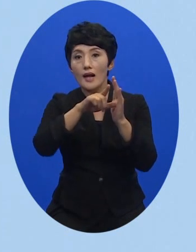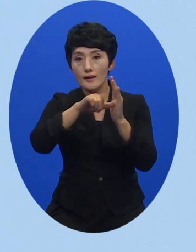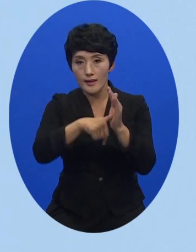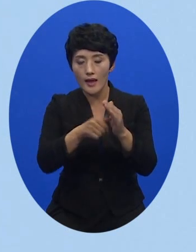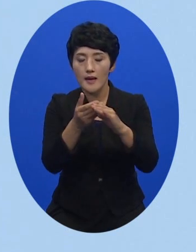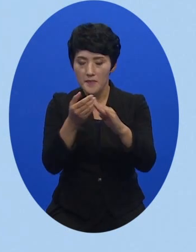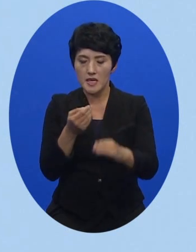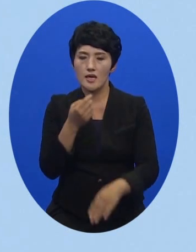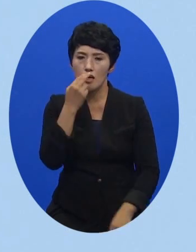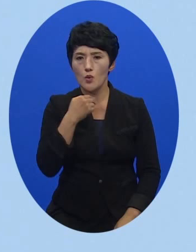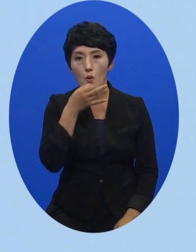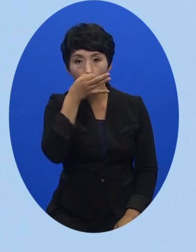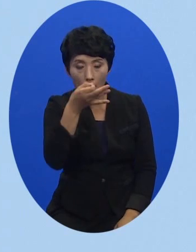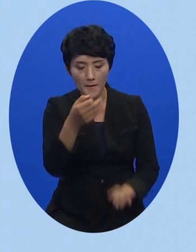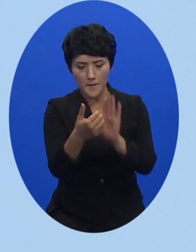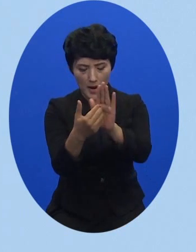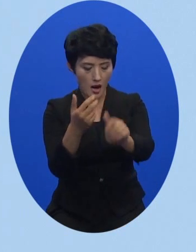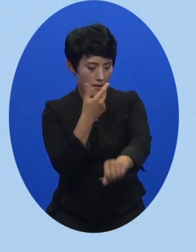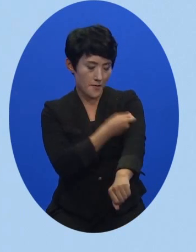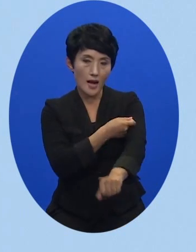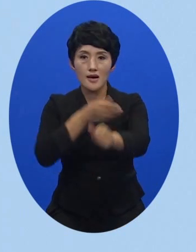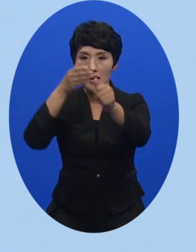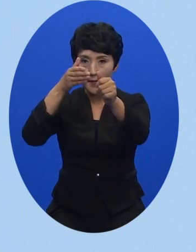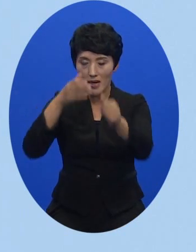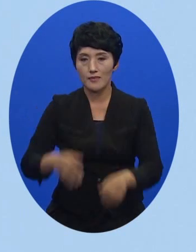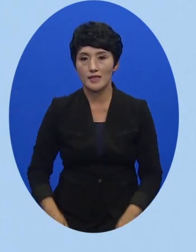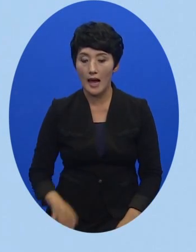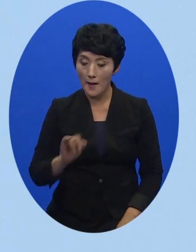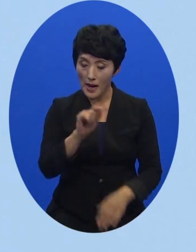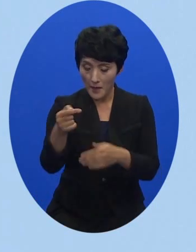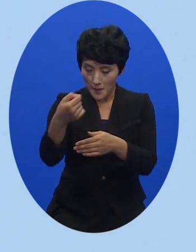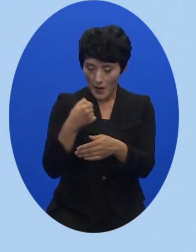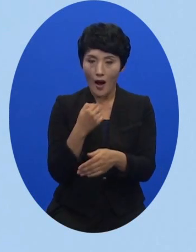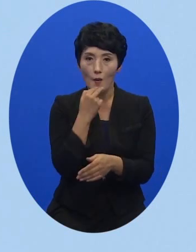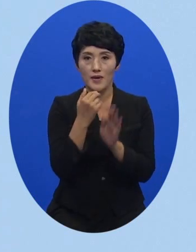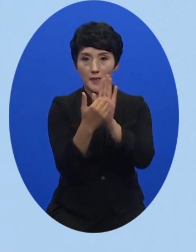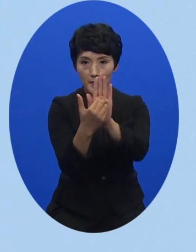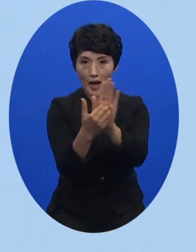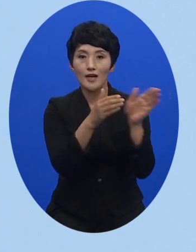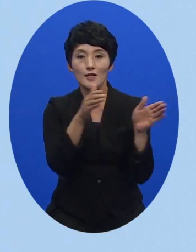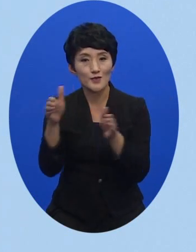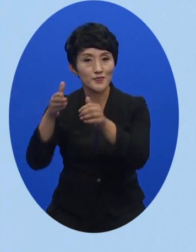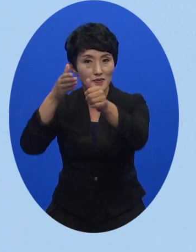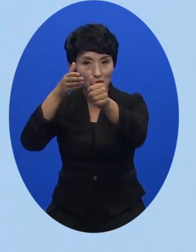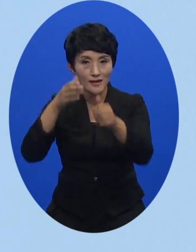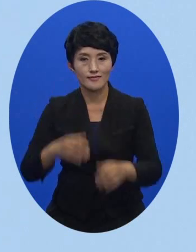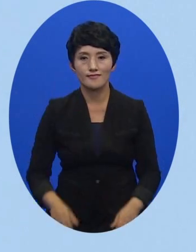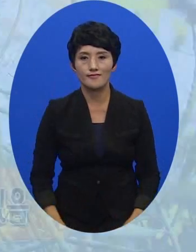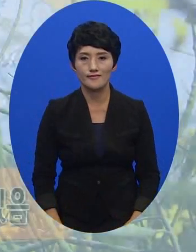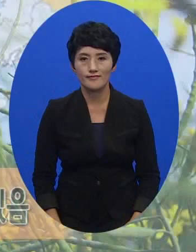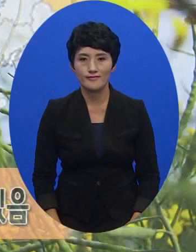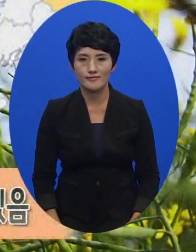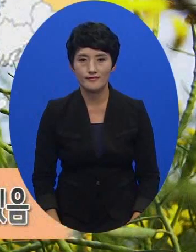접종을 해야 합니다 언젠가는 만날 수 있는 바이러스에 대해 미리미리 준비하시기 바랍니다